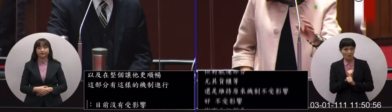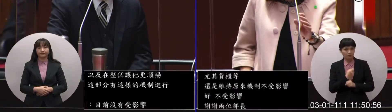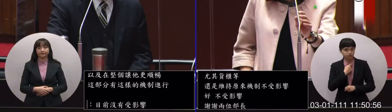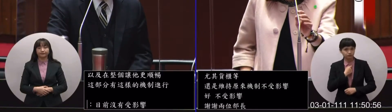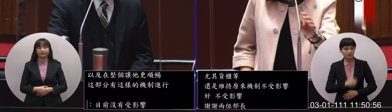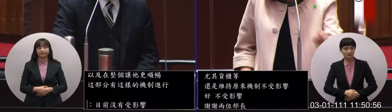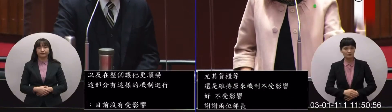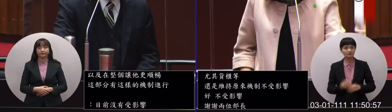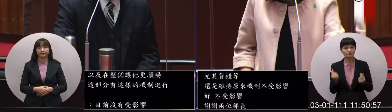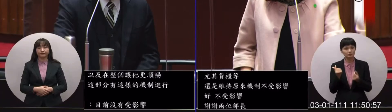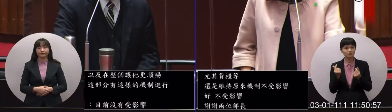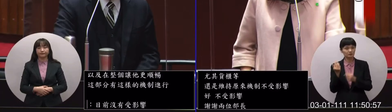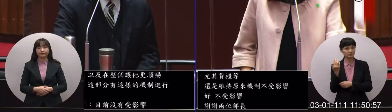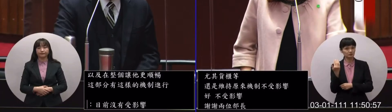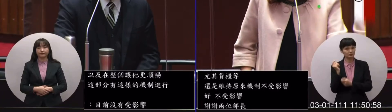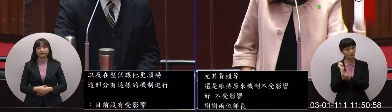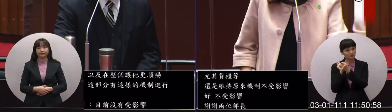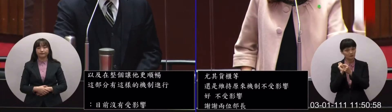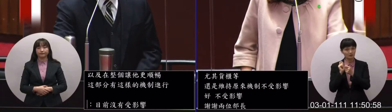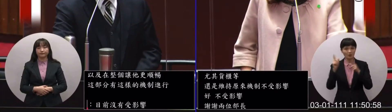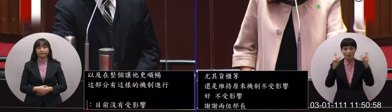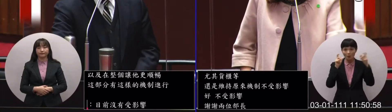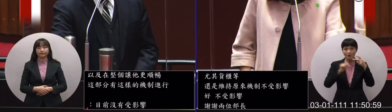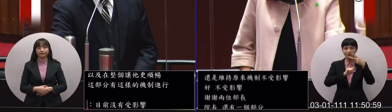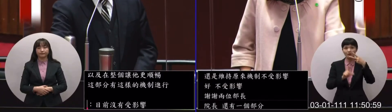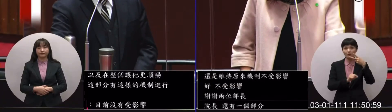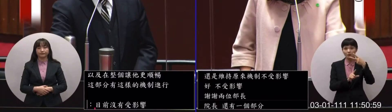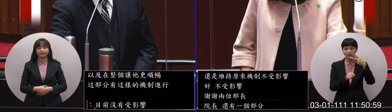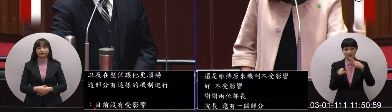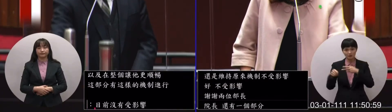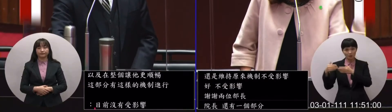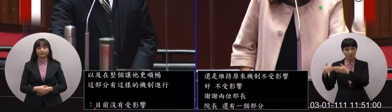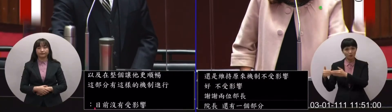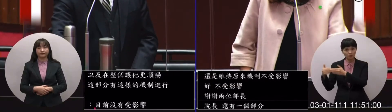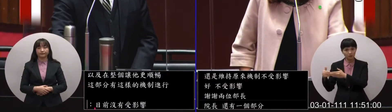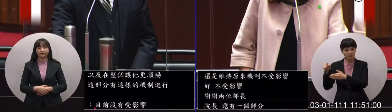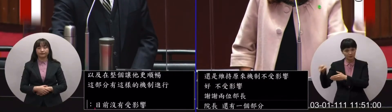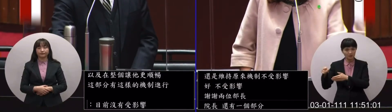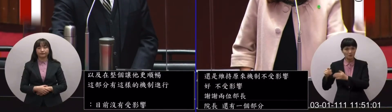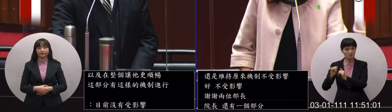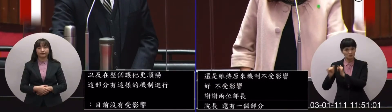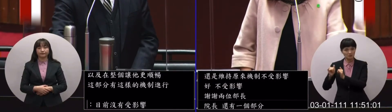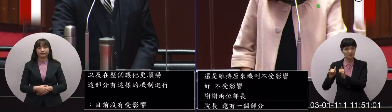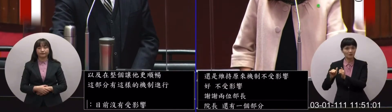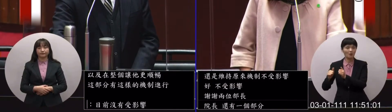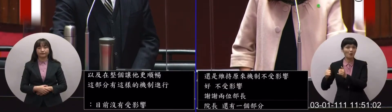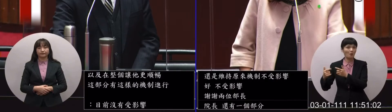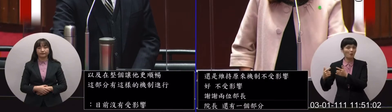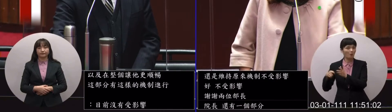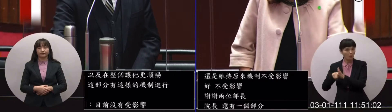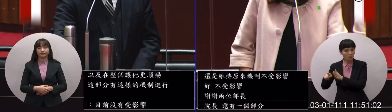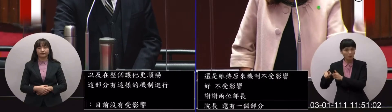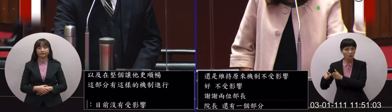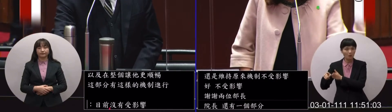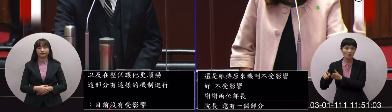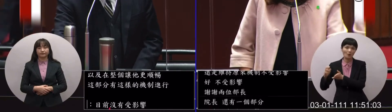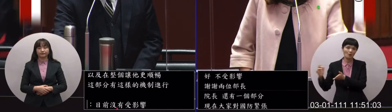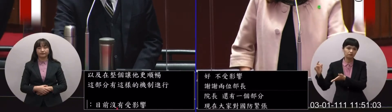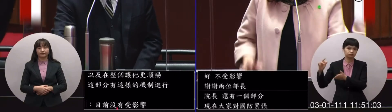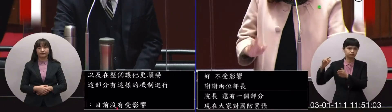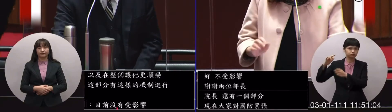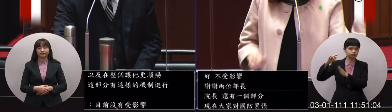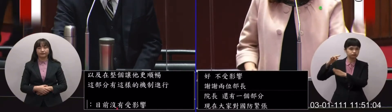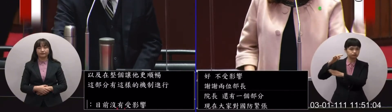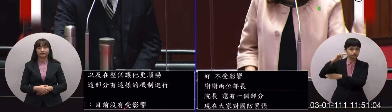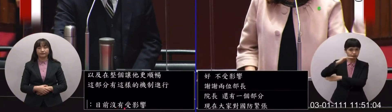在二月份过年那个时候，中国他用民用的运输机来逼近我们靠近东引的空域